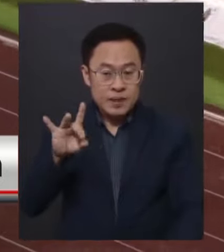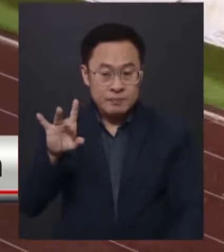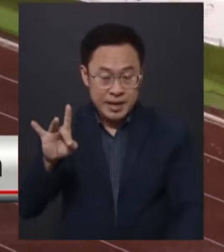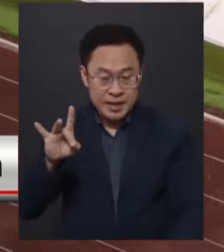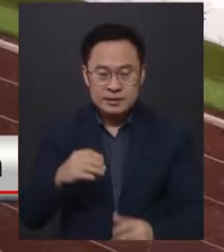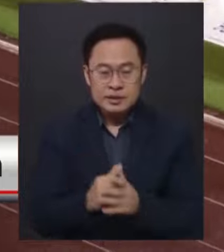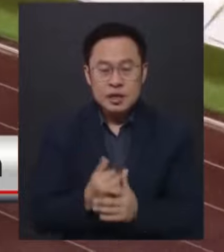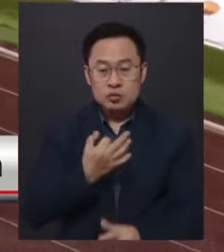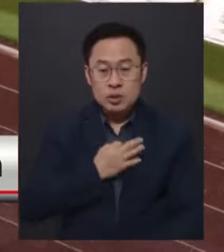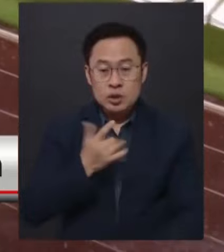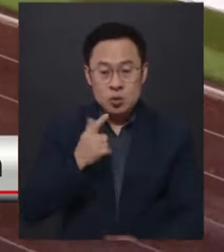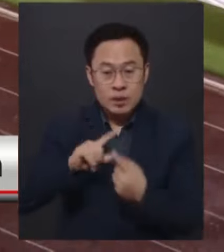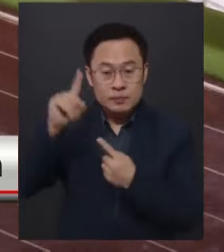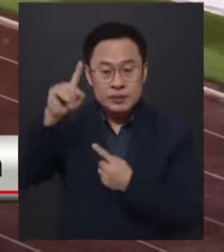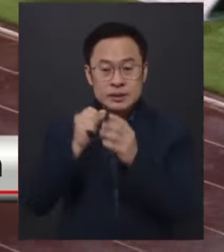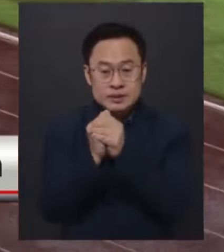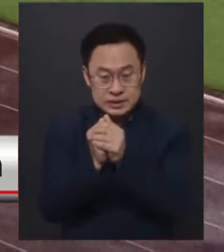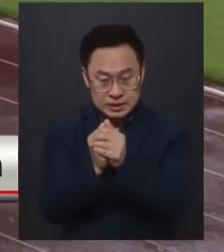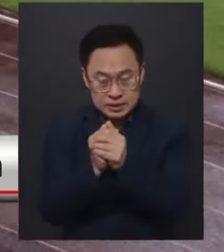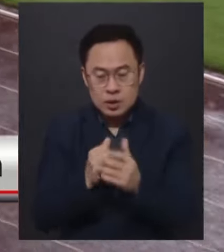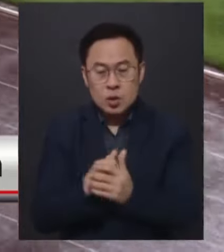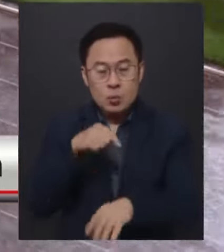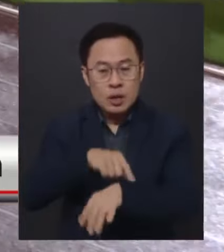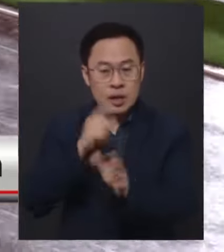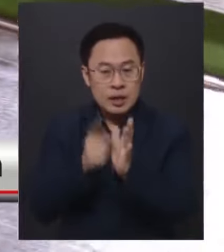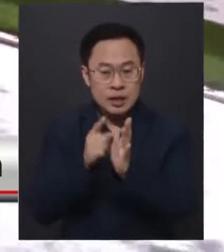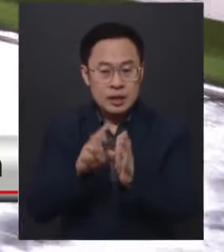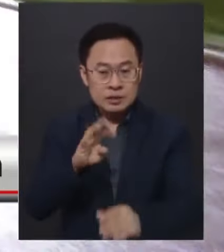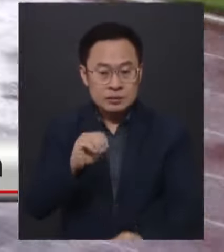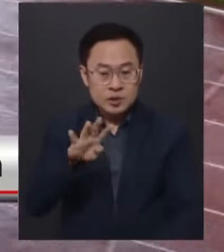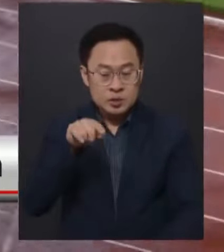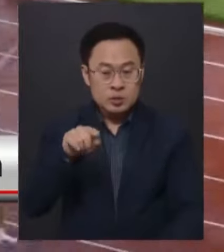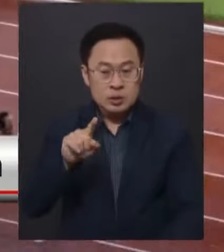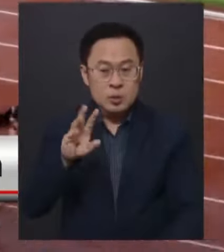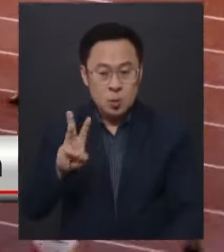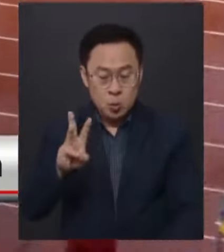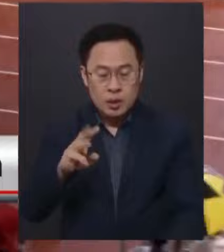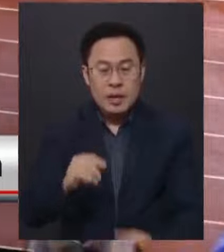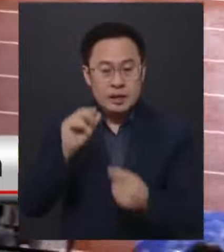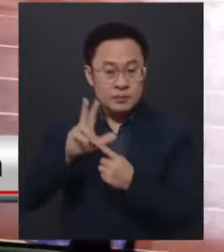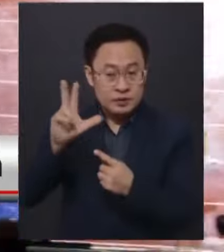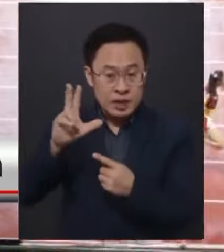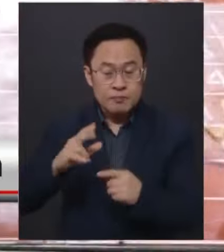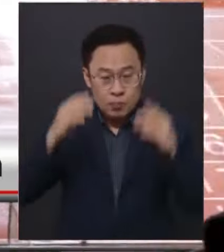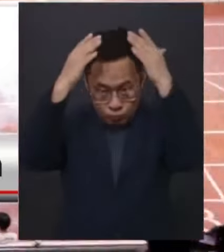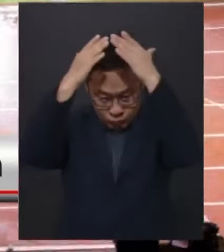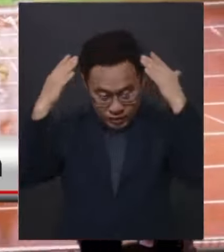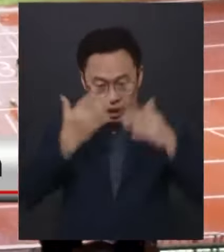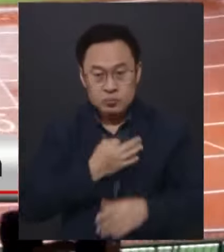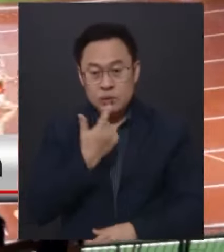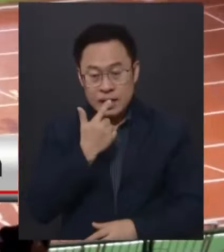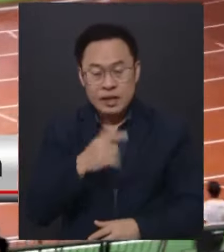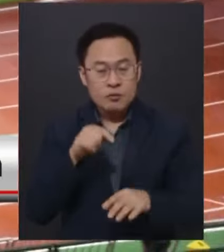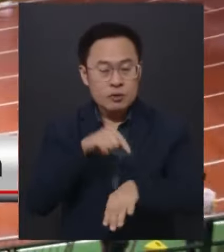ทองครับได้แก่ทีมชาติจีนครับทำเวลาไป 44.1วินาทีแล้วก็เหรียญทองแดงครับตกเป็นของเวียดนามครับ